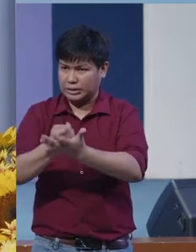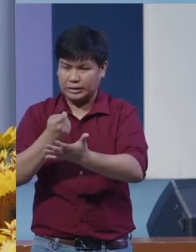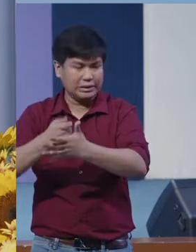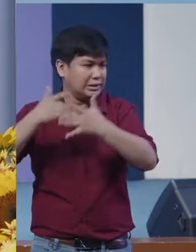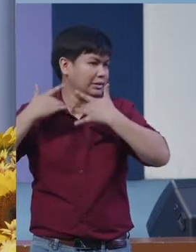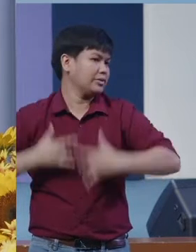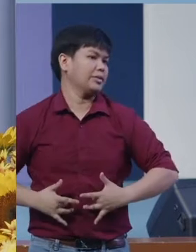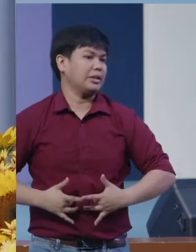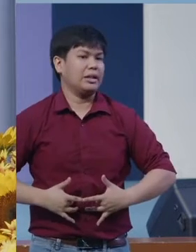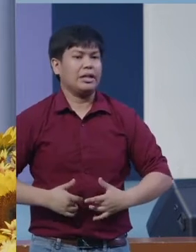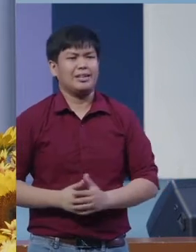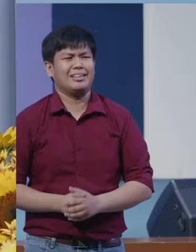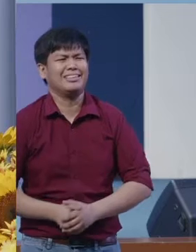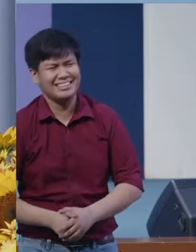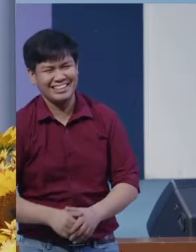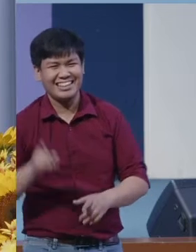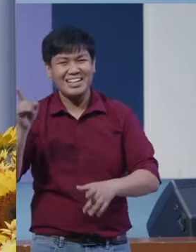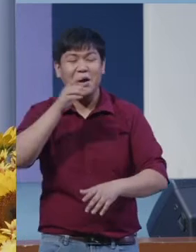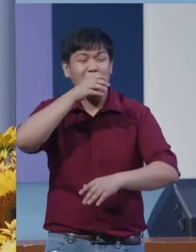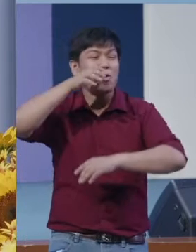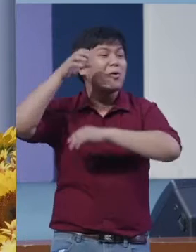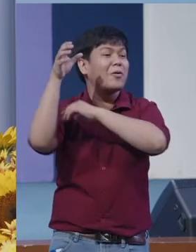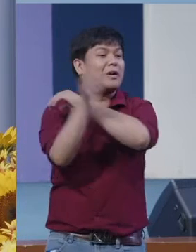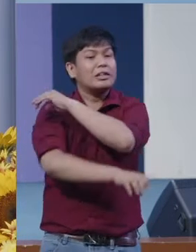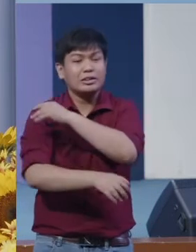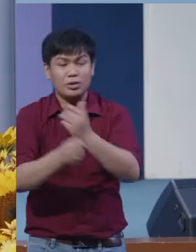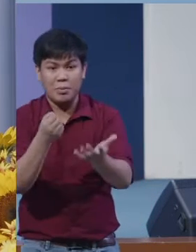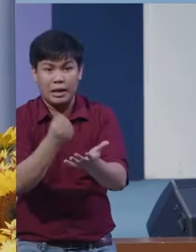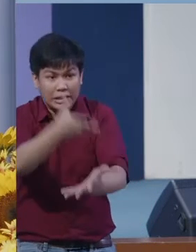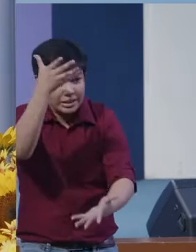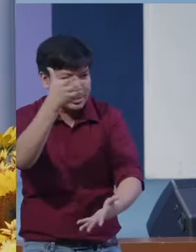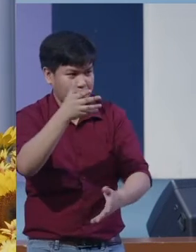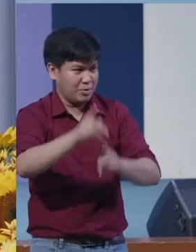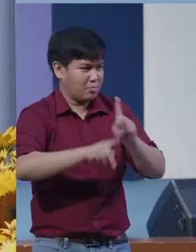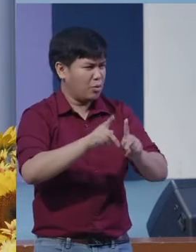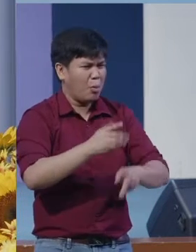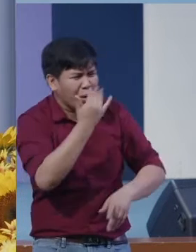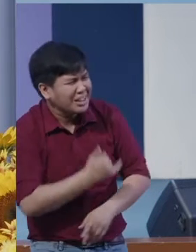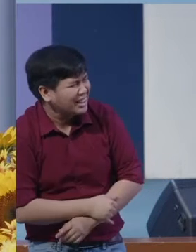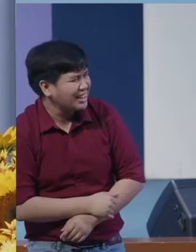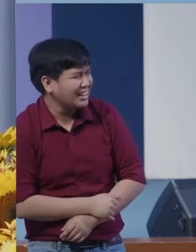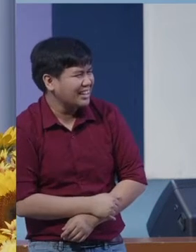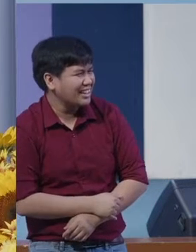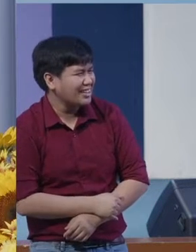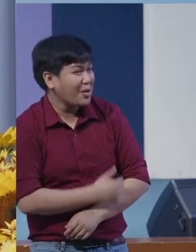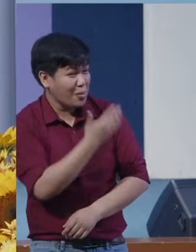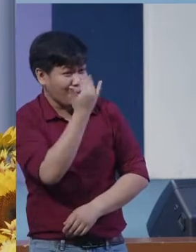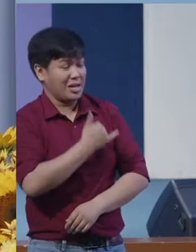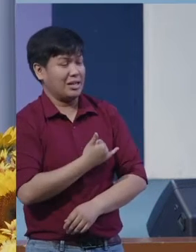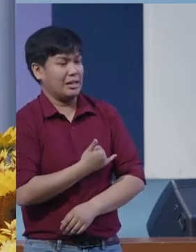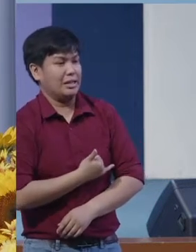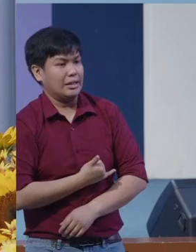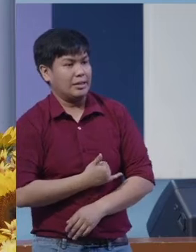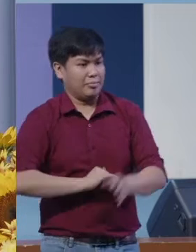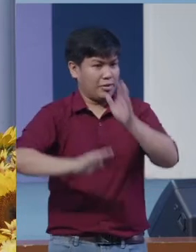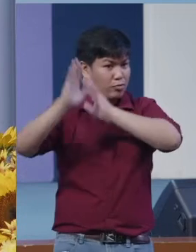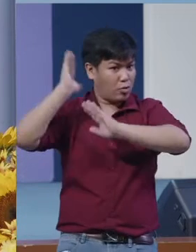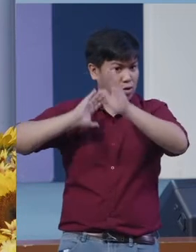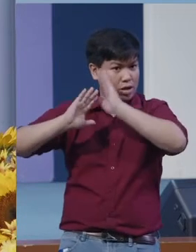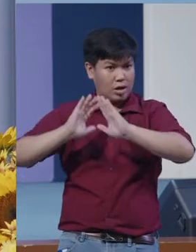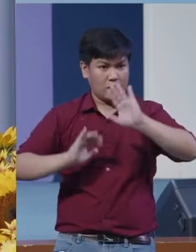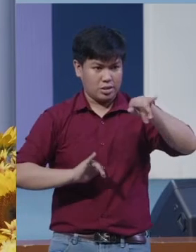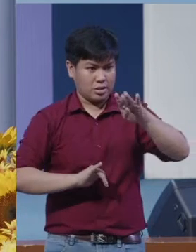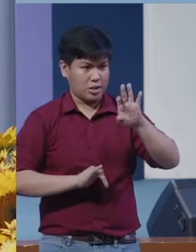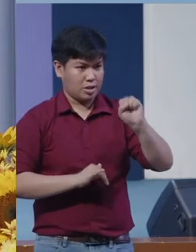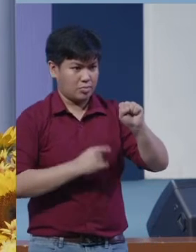Wow! Isang condemnation ang kanyang ibinabanggit sa mga mayayaman. Behold, bakit? Tingnan niyo yung verse 4.